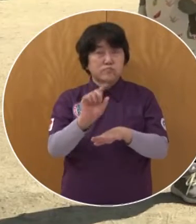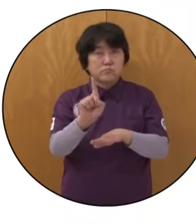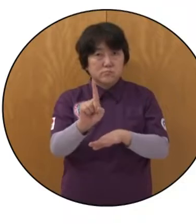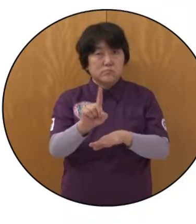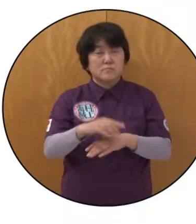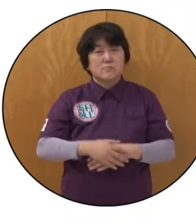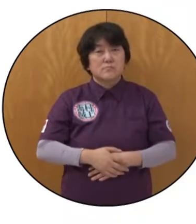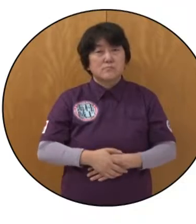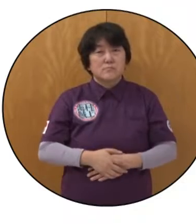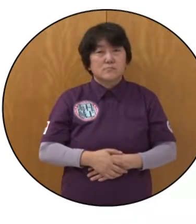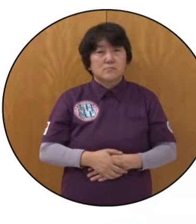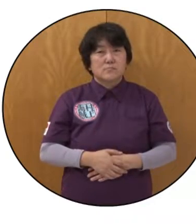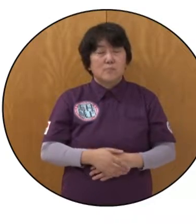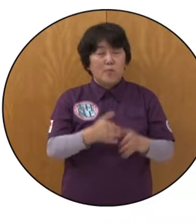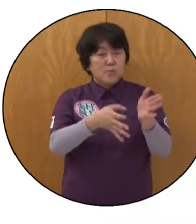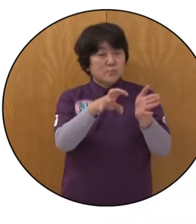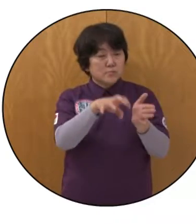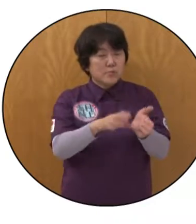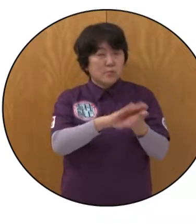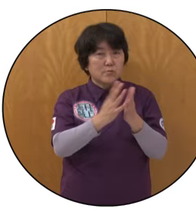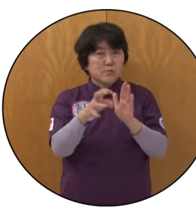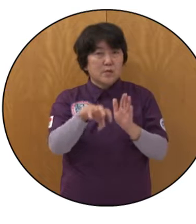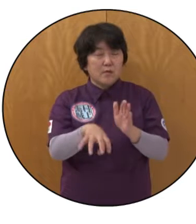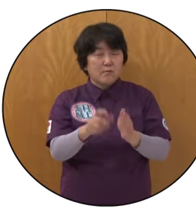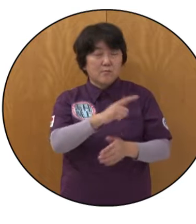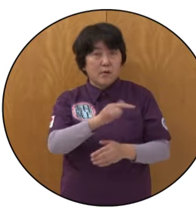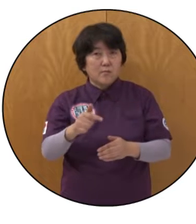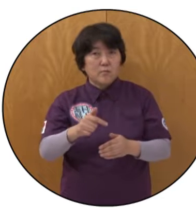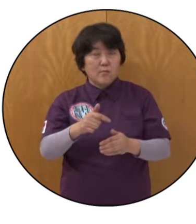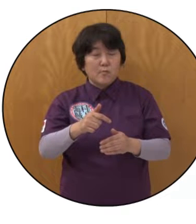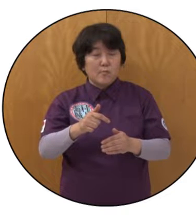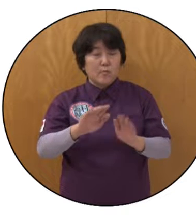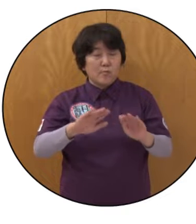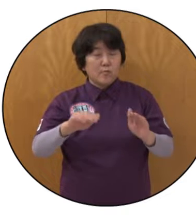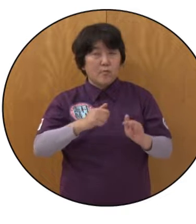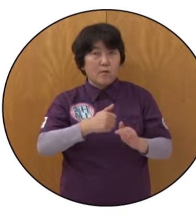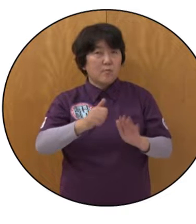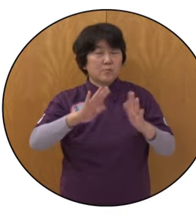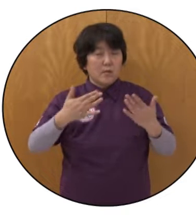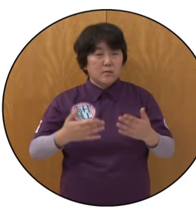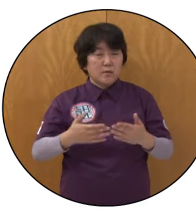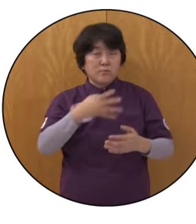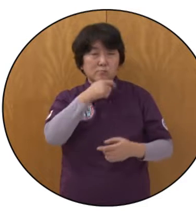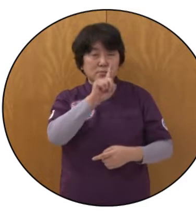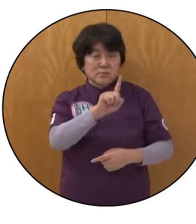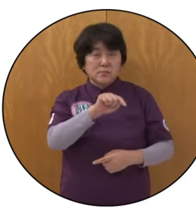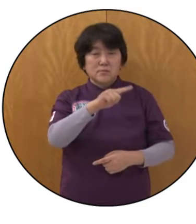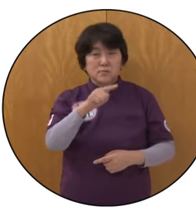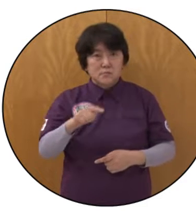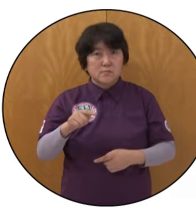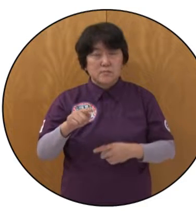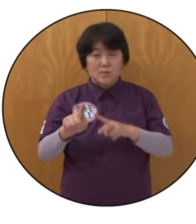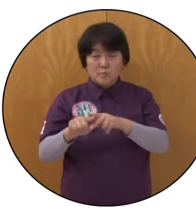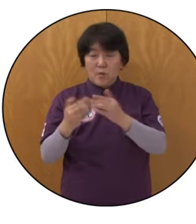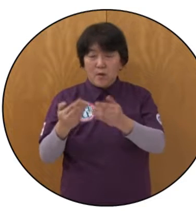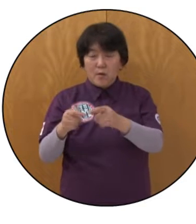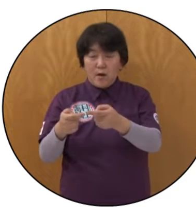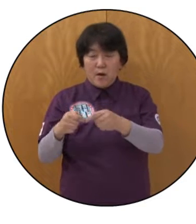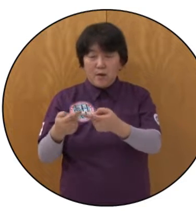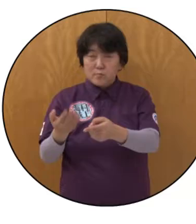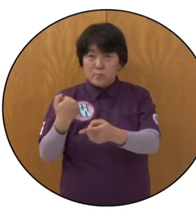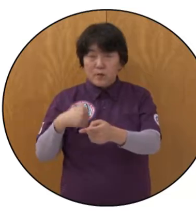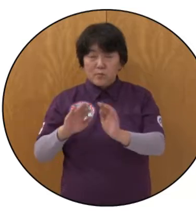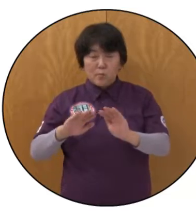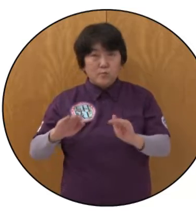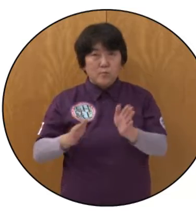か。 保育所や幼稚園、こども園などを利用していない1歳から就学前の子どもさんをお